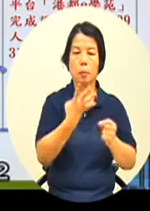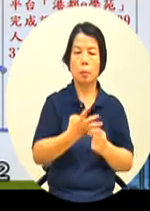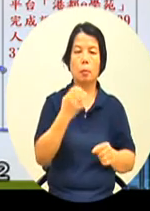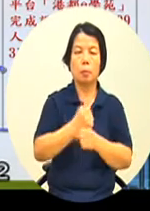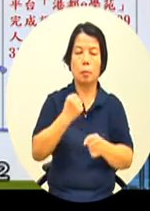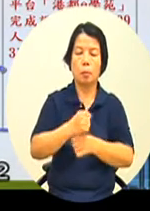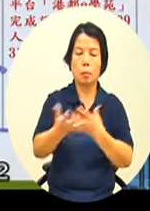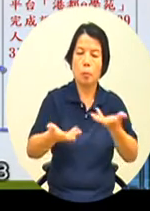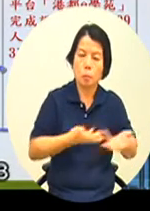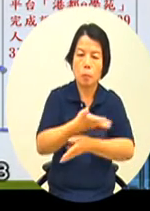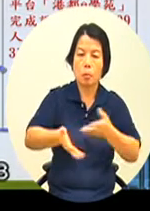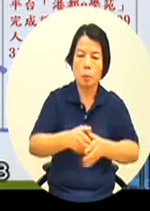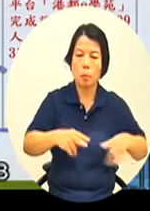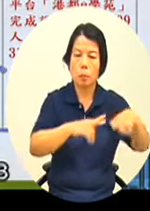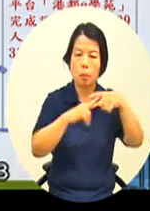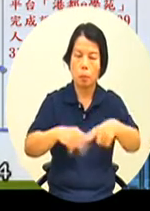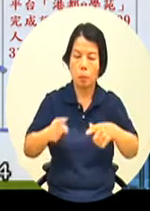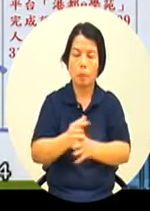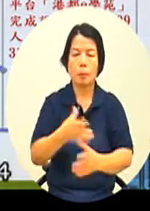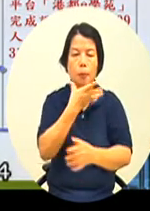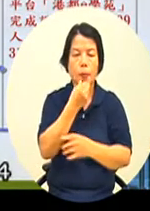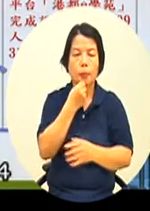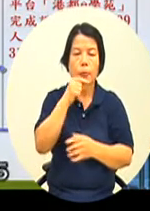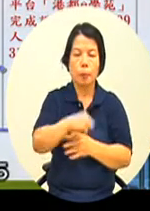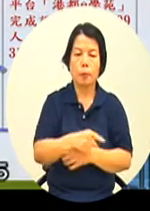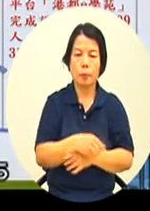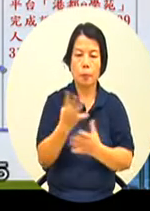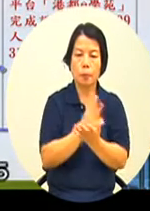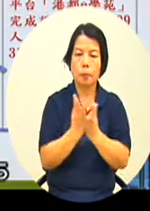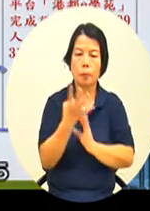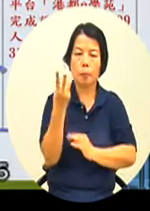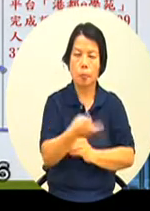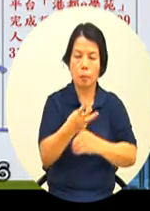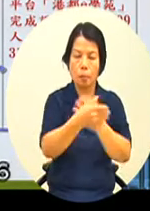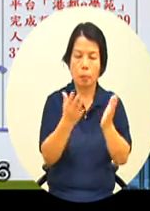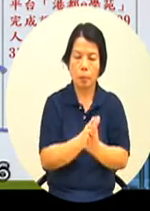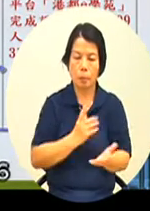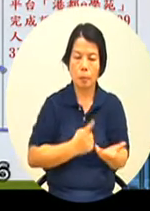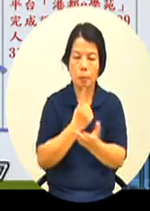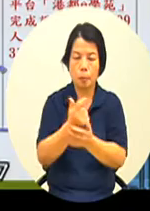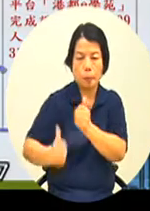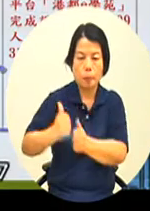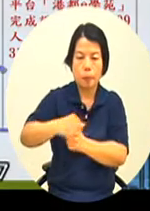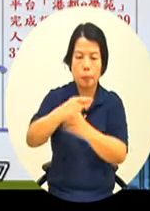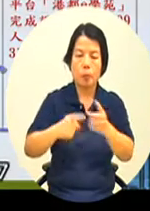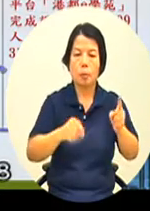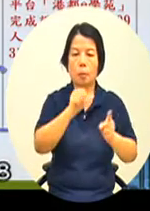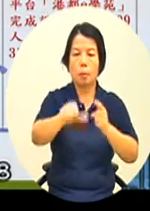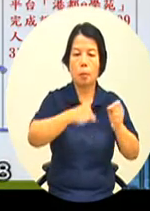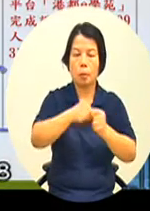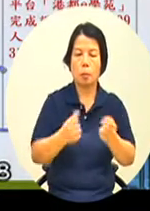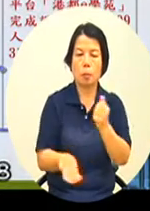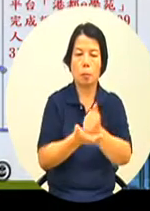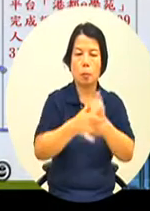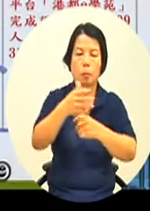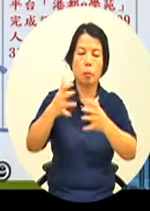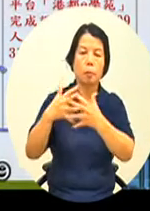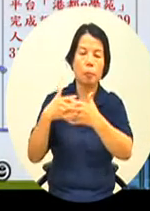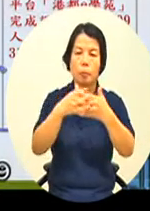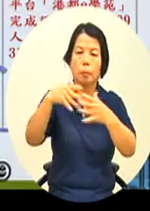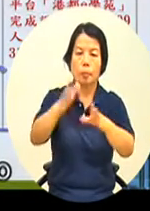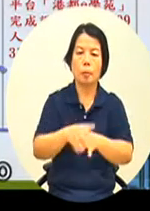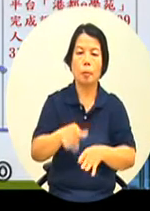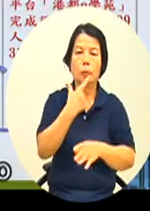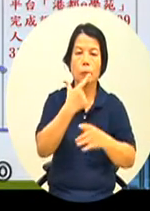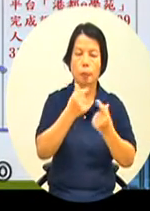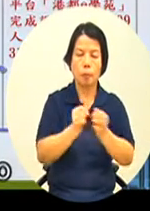沟通与行销以幸福三太子为例数位课程参赛，在100人荣获美国水平线互